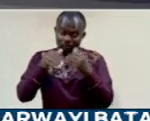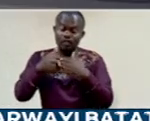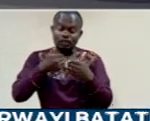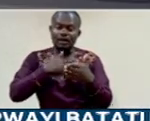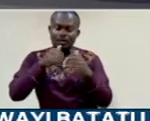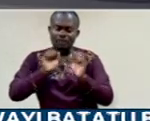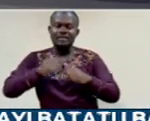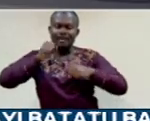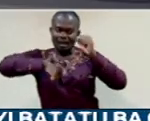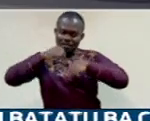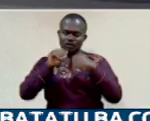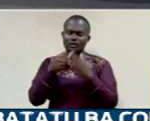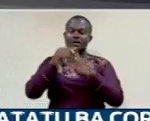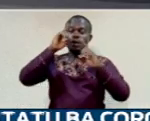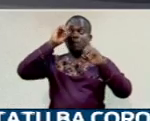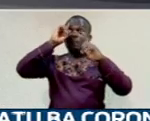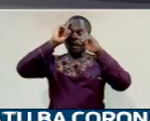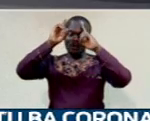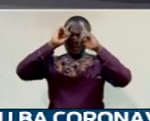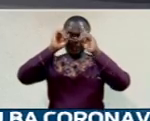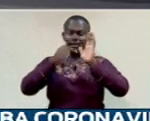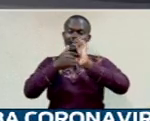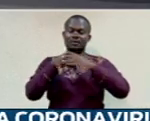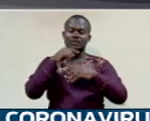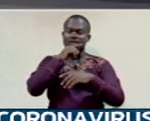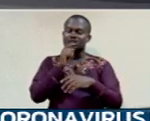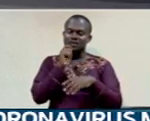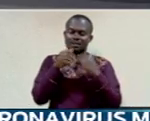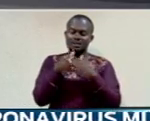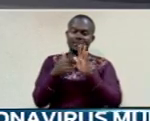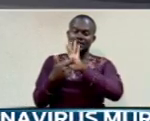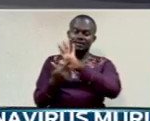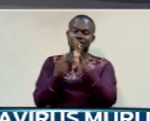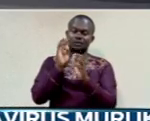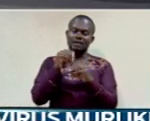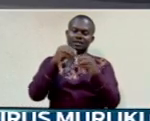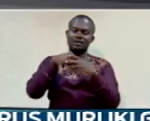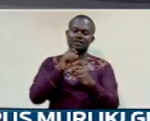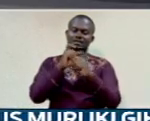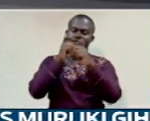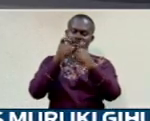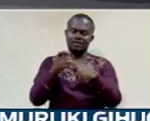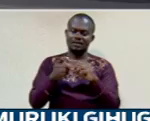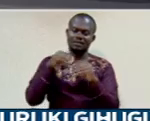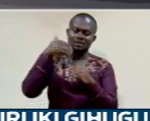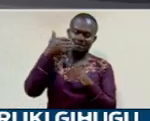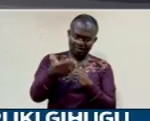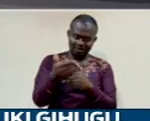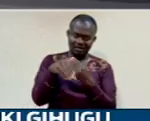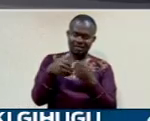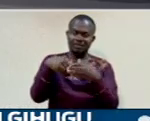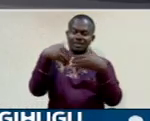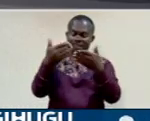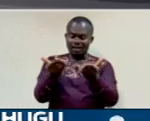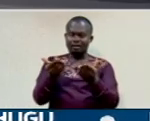amarushanwa bagahanga bakabyereka kuri social media bakatwereka tuzatanga n'ibihembo ariko nyuma yaha tuzatanga ibihembo